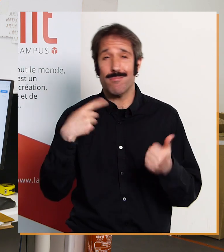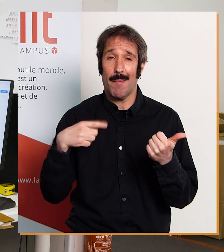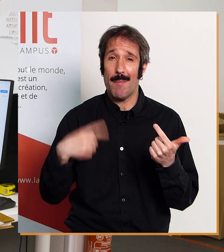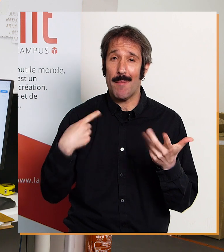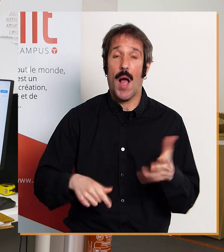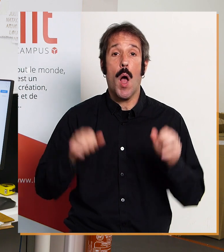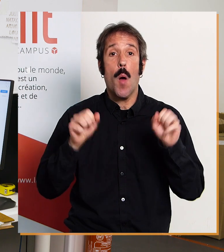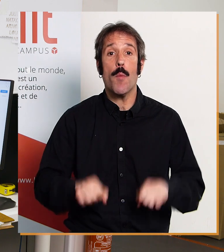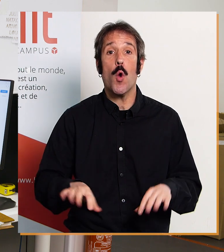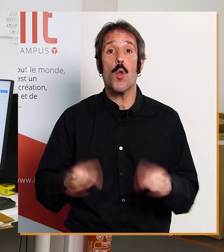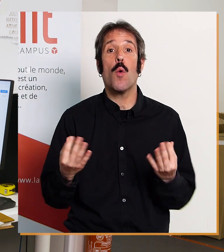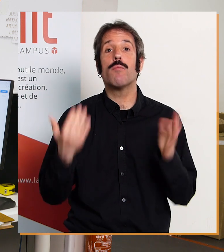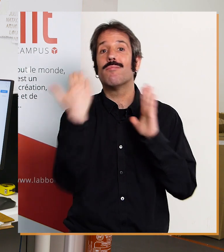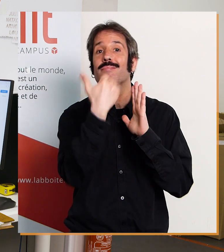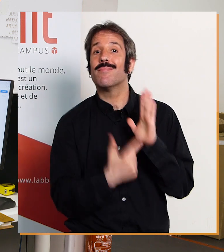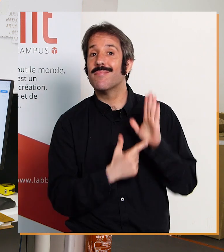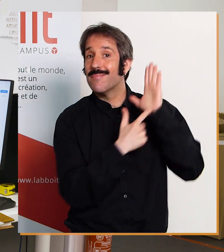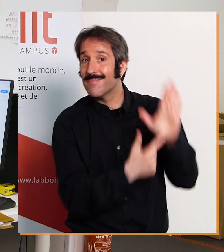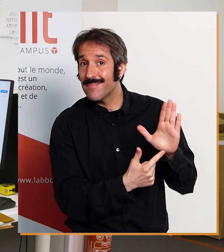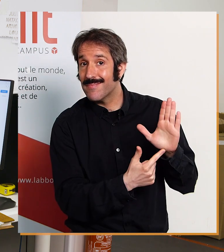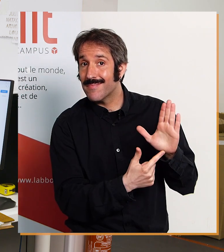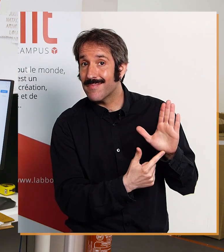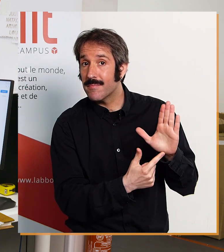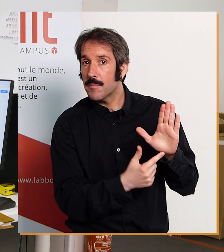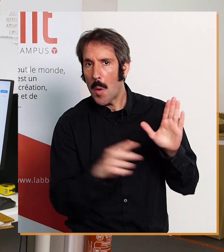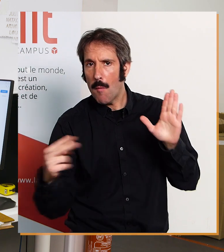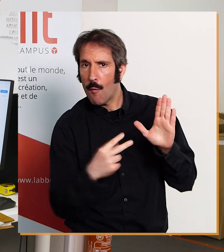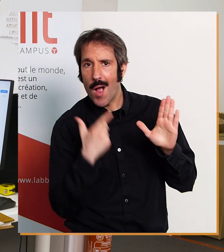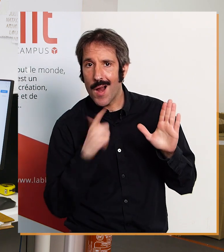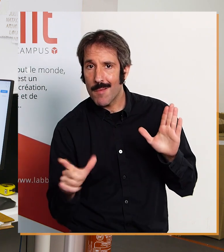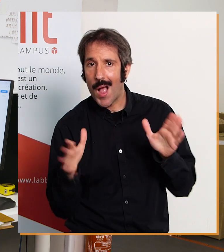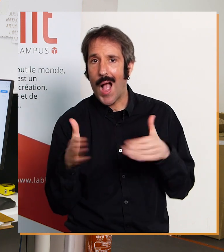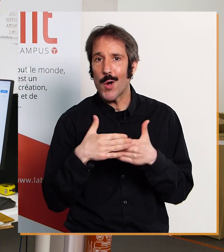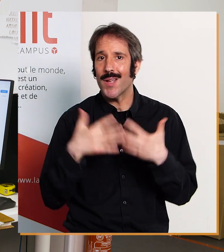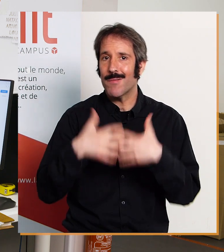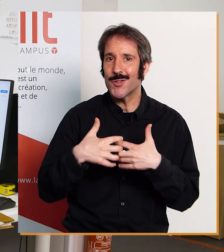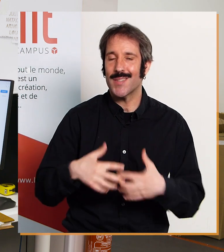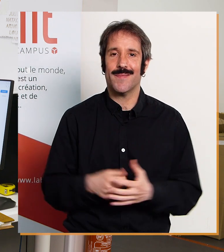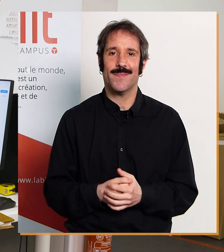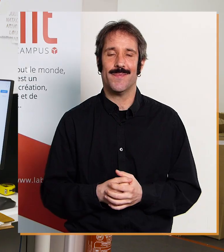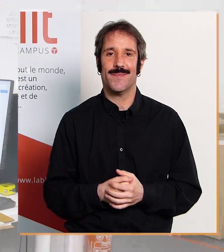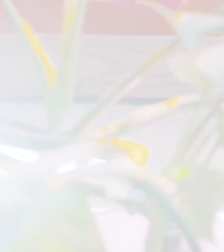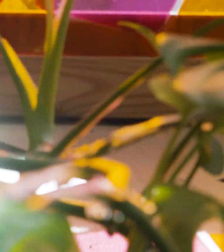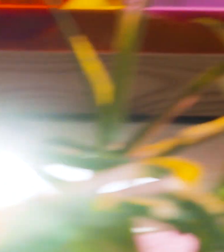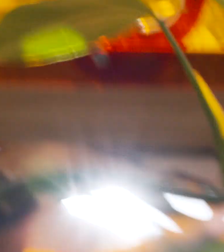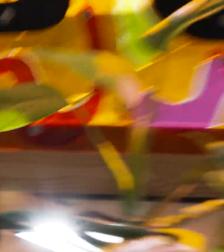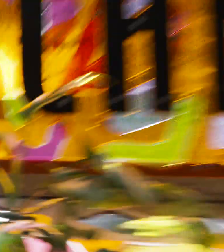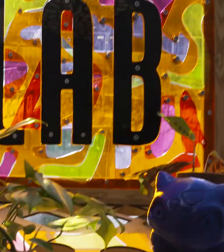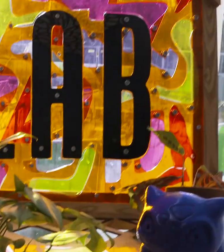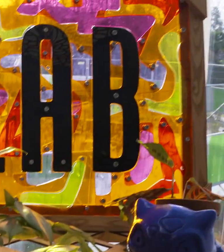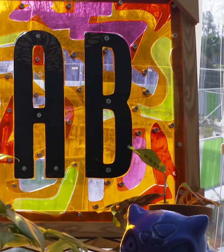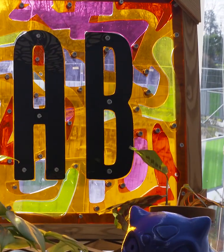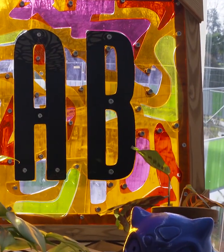mal d'autres matériaux que vous pouvez retrouver sur ce listing qui est à votre disposition près de la machine.